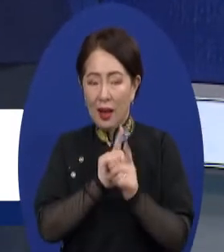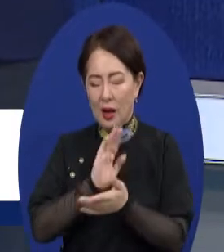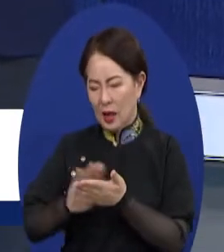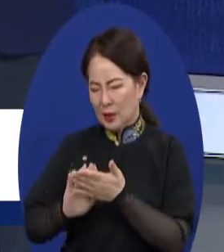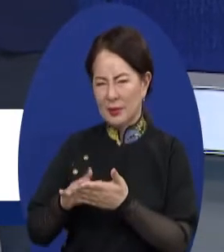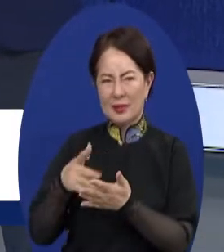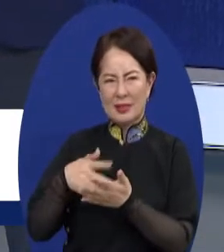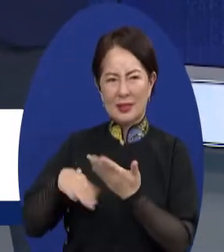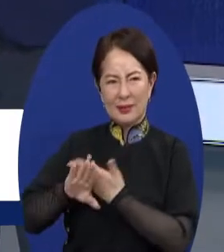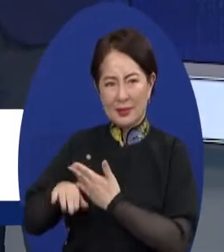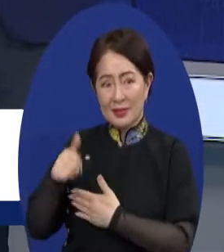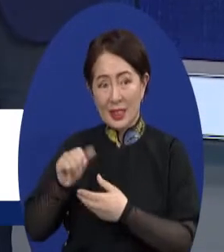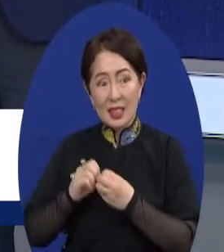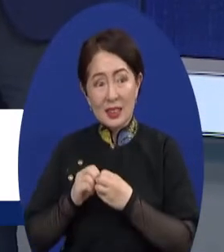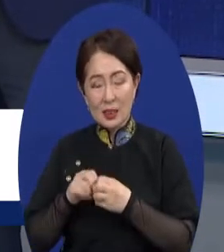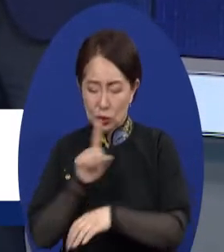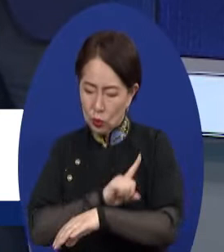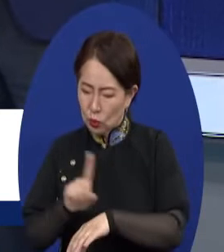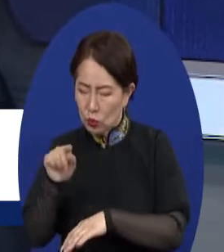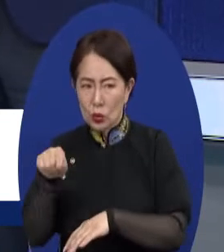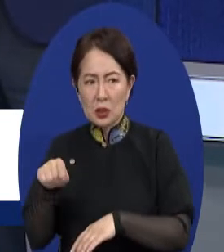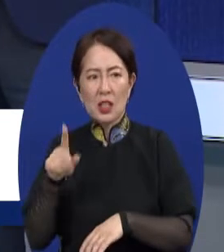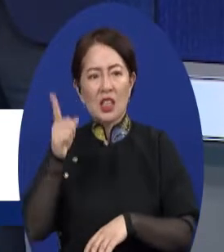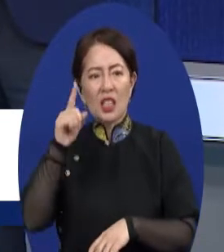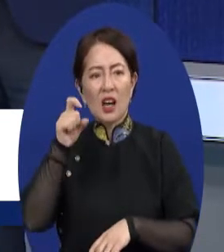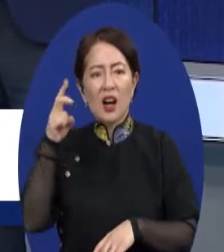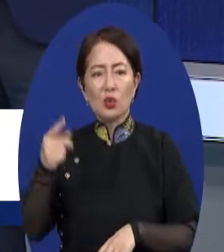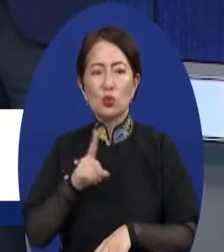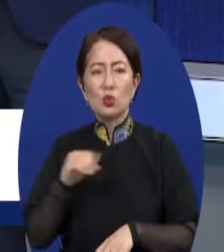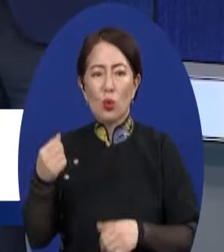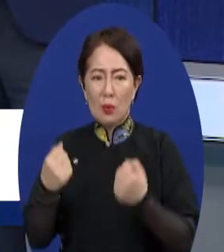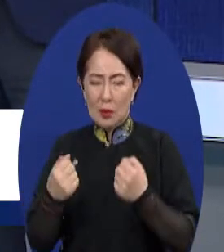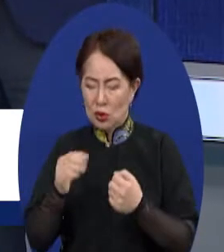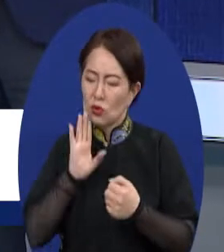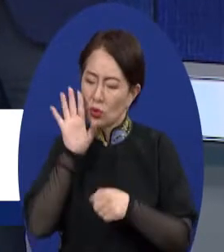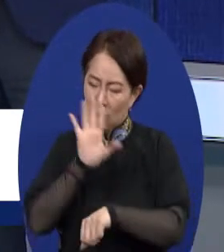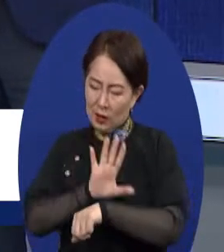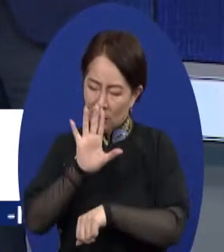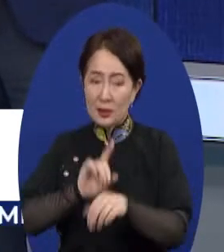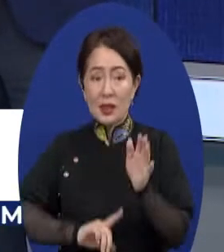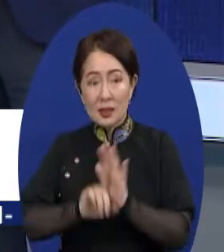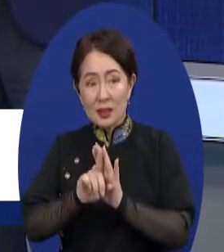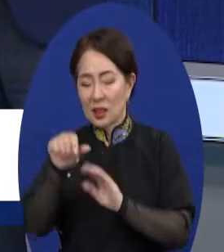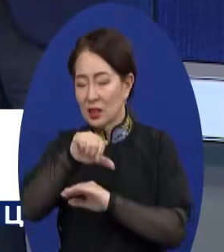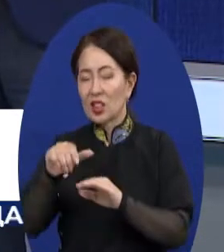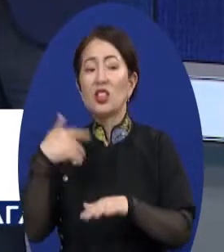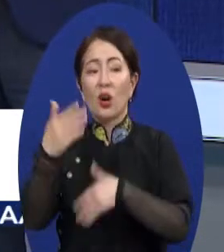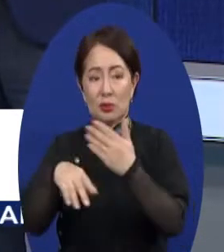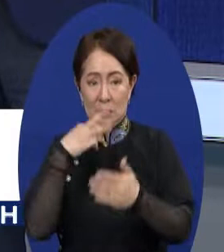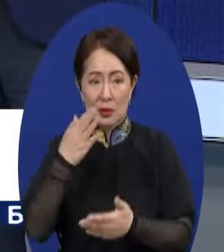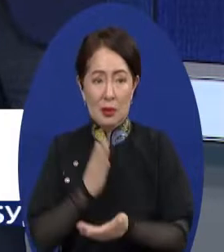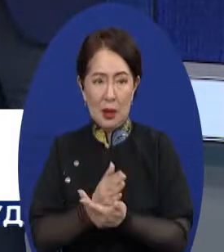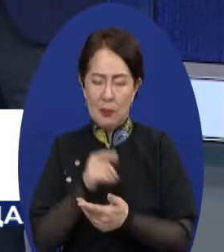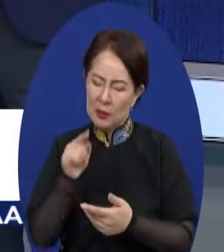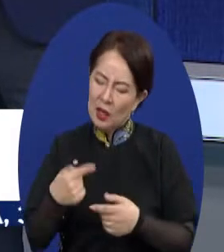сайн хийсний үр дүнд бол өнөөдөр эхний ээлжинд нэг 100 автомашин өглөөний үүрээр 5 цагаас эхлэж урд хил рүү хөдөлсөн гэсэн мэдээлэл байна. За хэрвээ